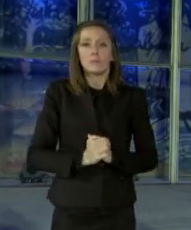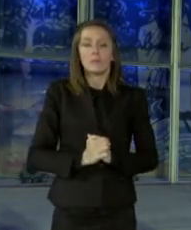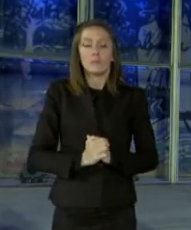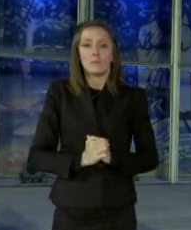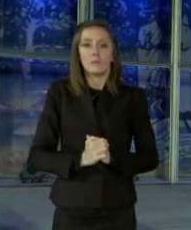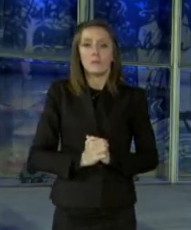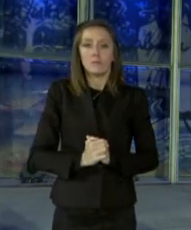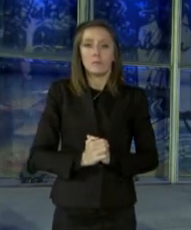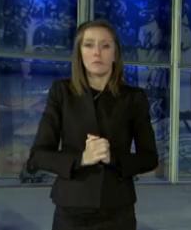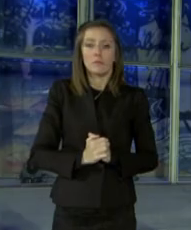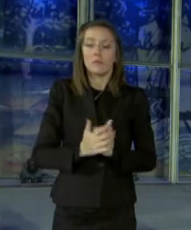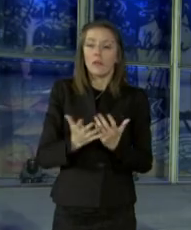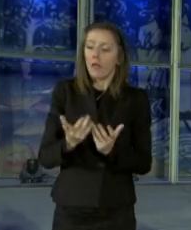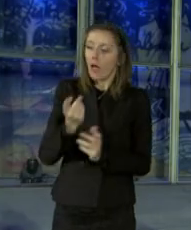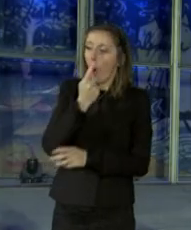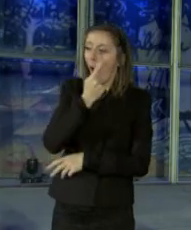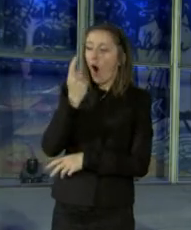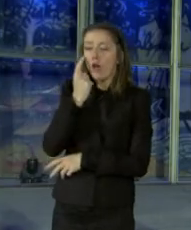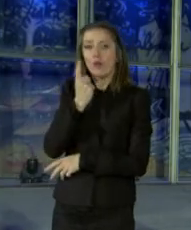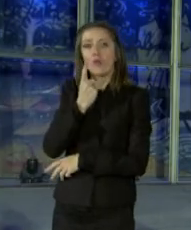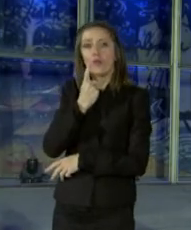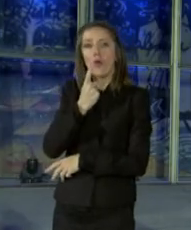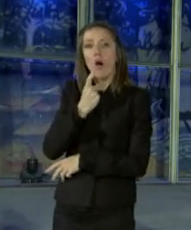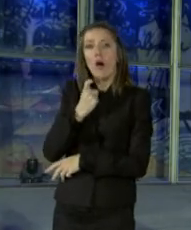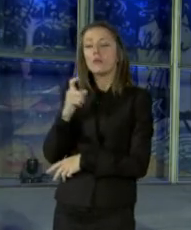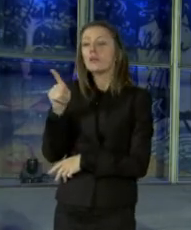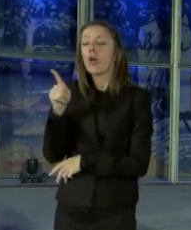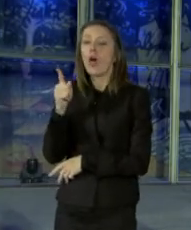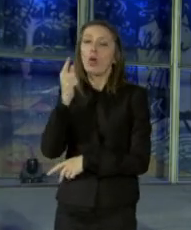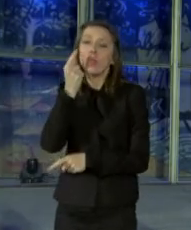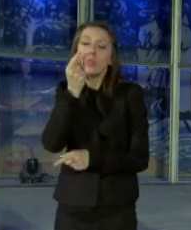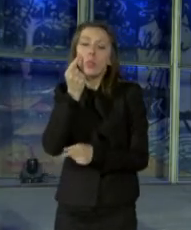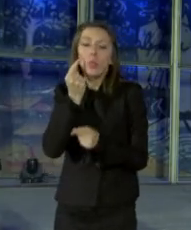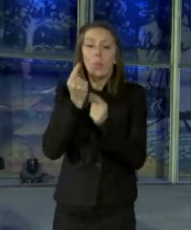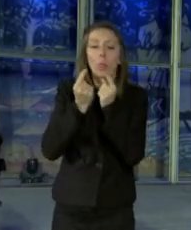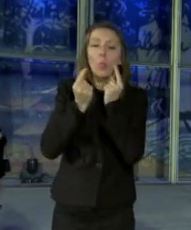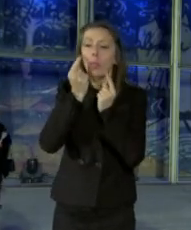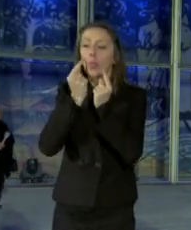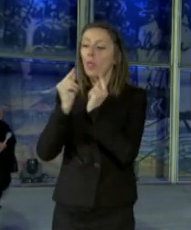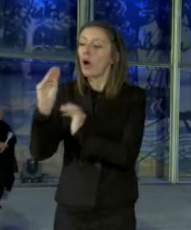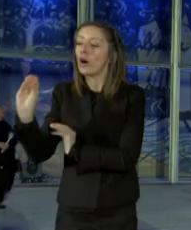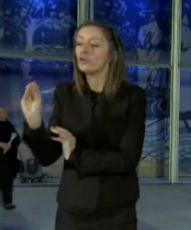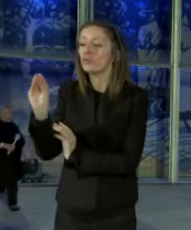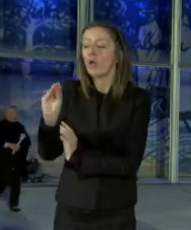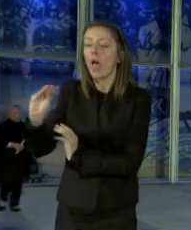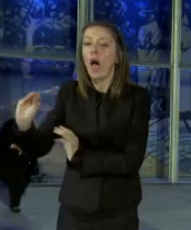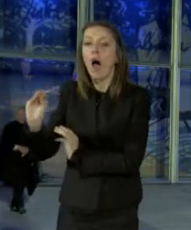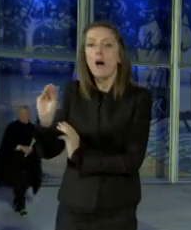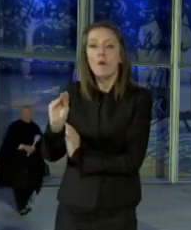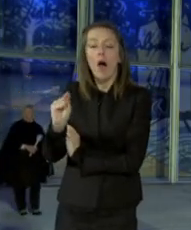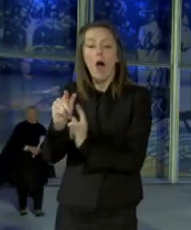dai suoi occhi arrossati acciugai qualche piccola lacrima e ritornai